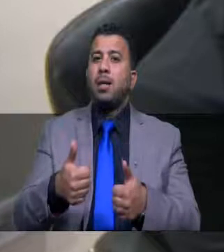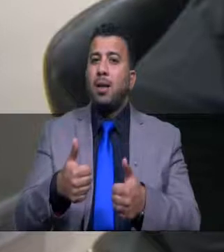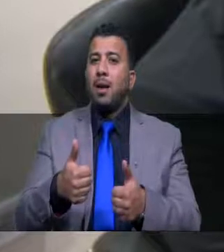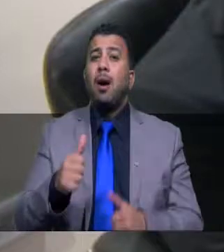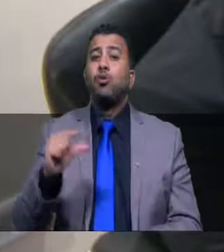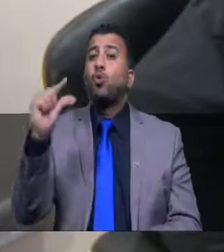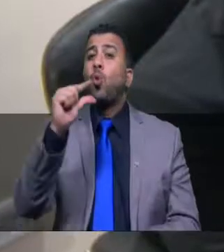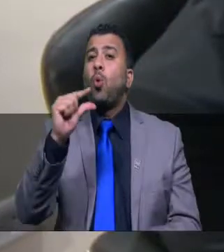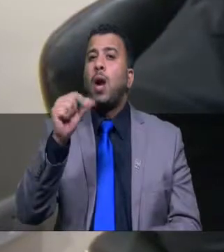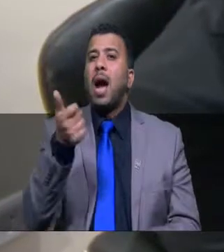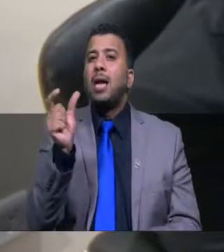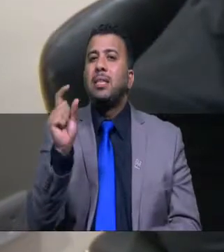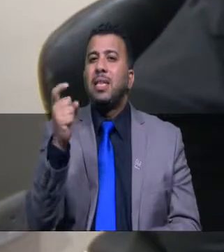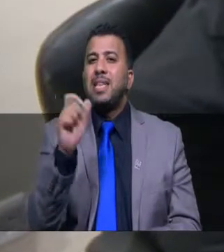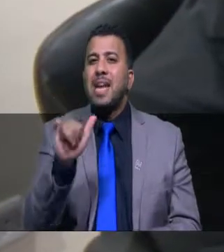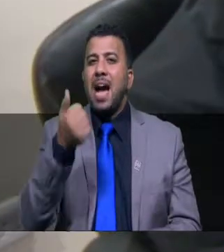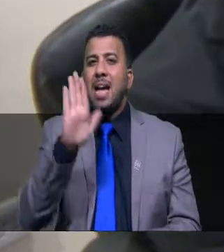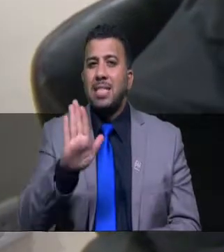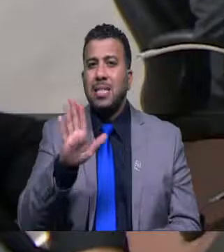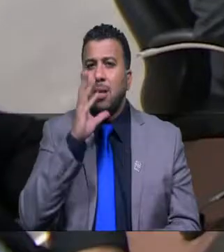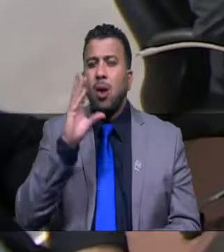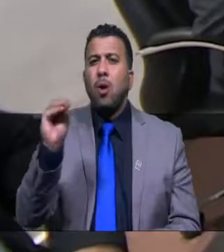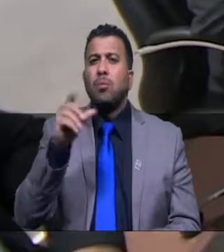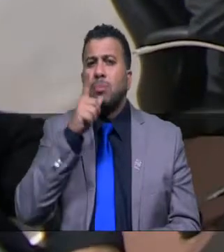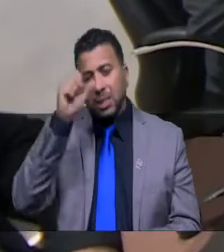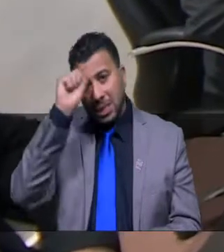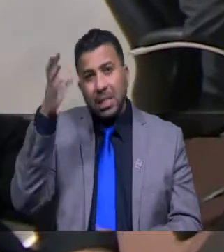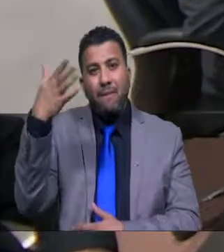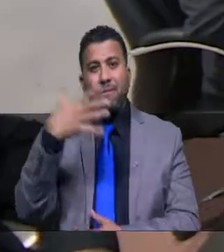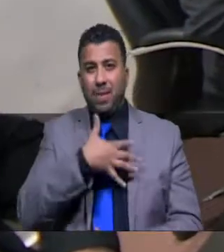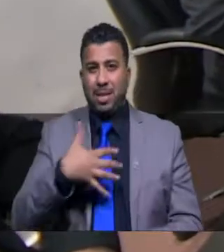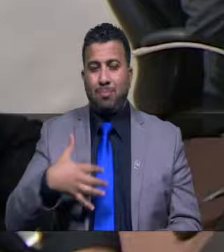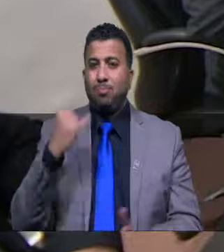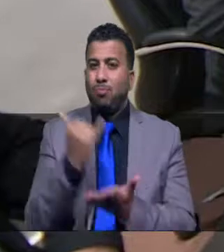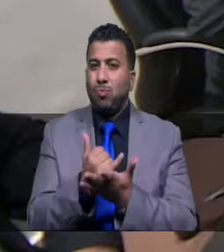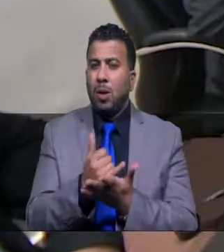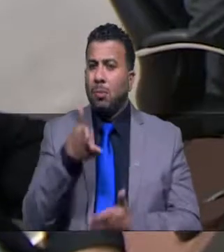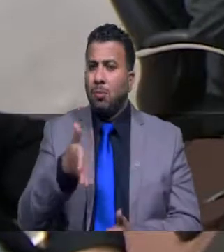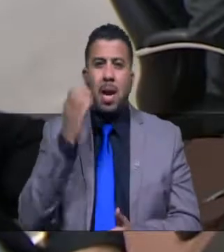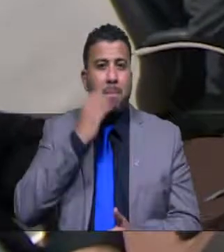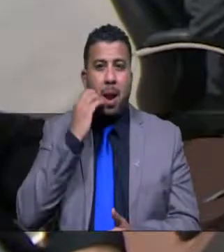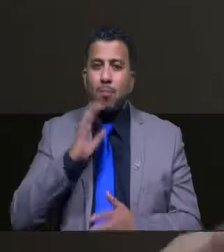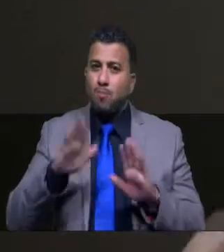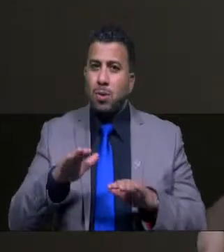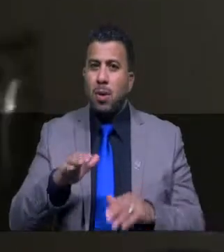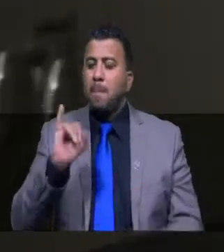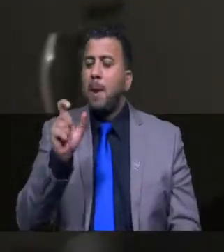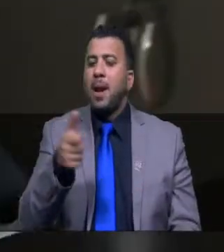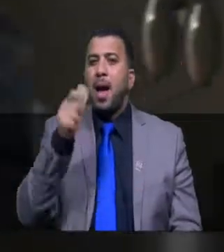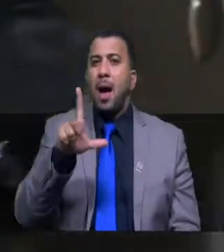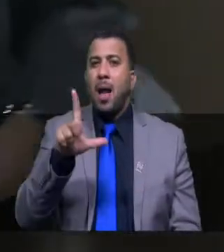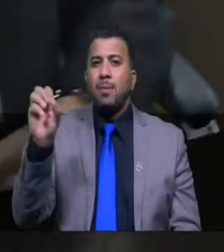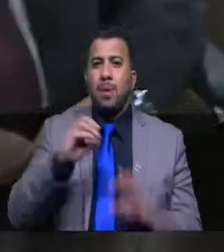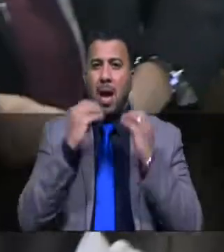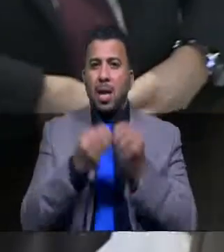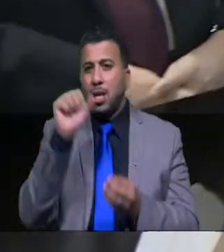حضر اللقاء سعادة الدكتور أندرياس هولت مسان سفير جمهورية النمسا لدى الدولة، وسعادة منال عطايا مدير عام